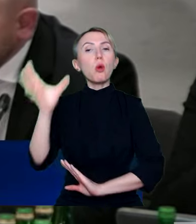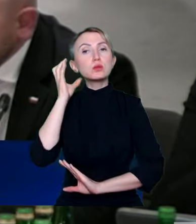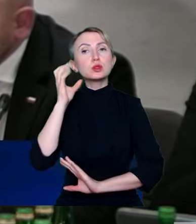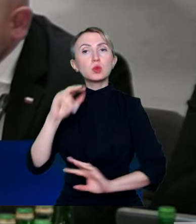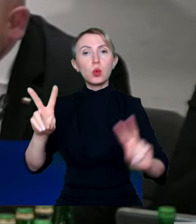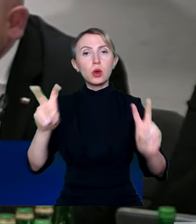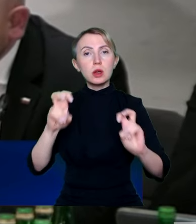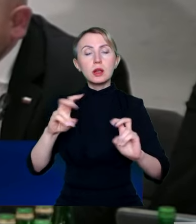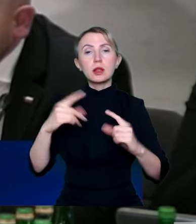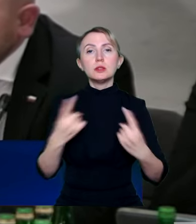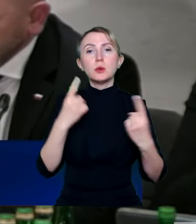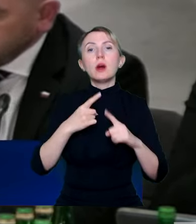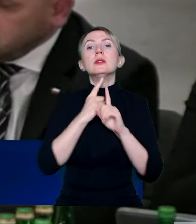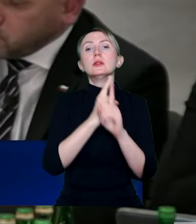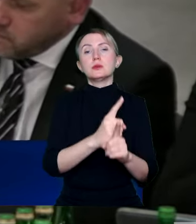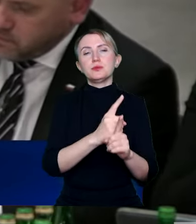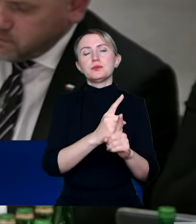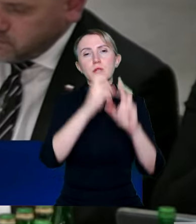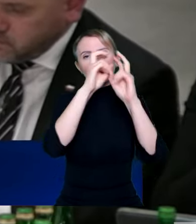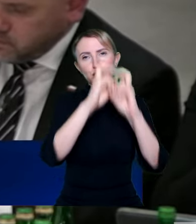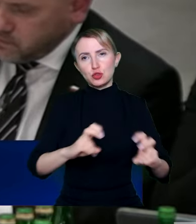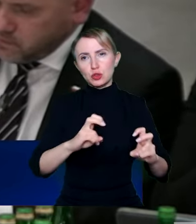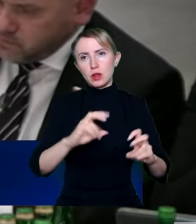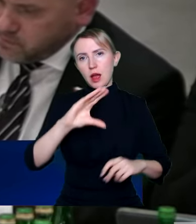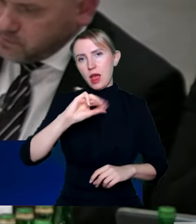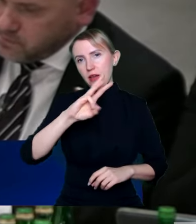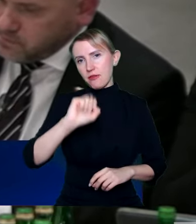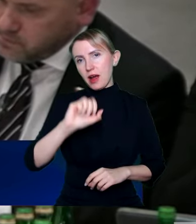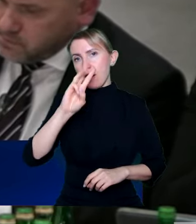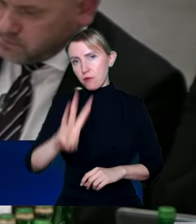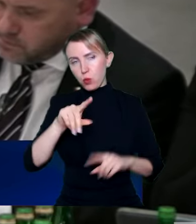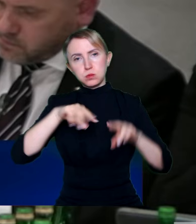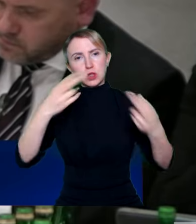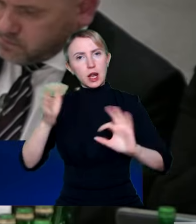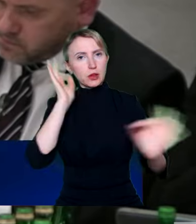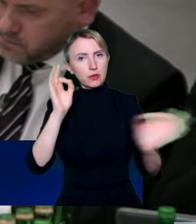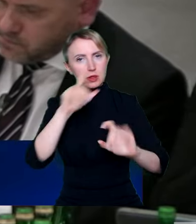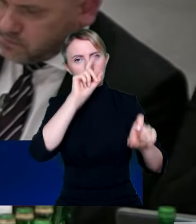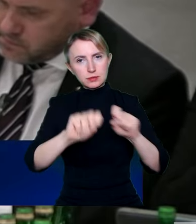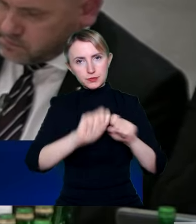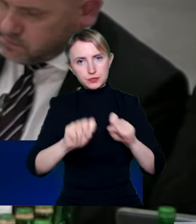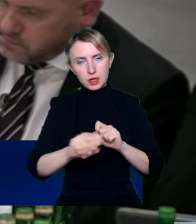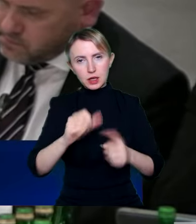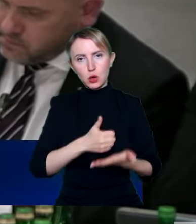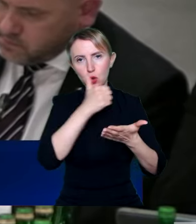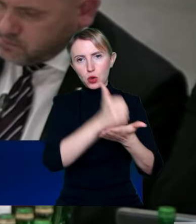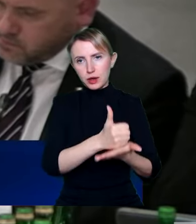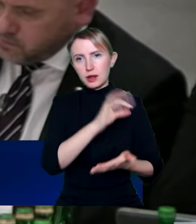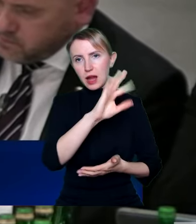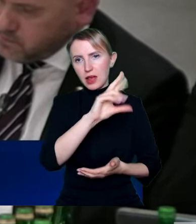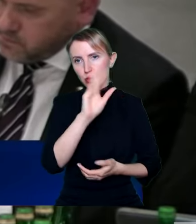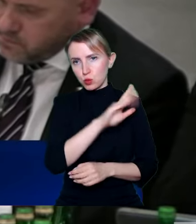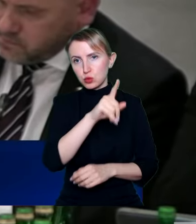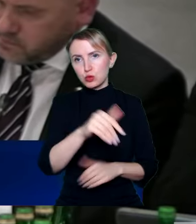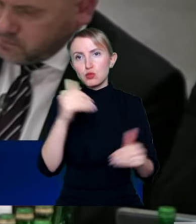na okoliczne, zgodnie z ustaleniami śledczych, prokurator Ewa W. miała przekazywać informacje ze śledztwa do warszawskiego ratusza. Być może wynika to w nadziei